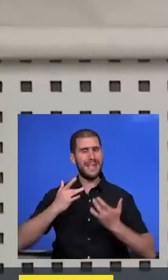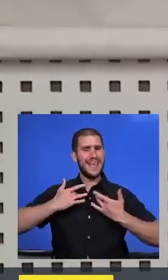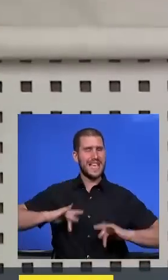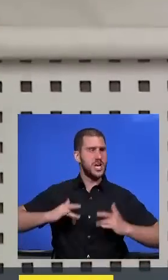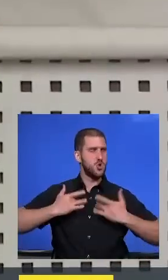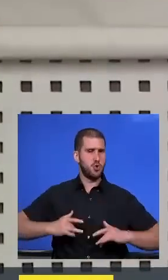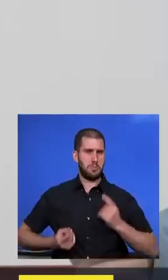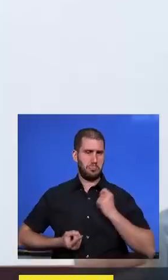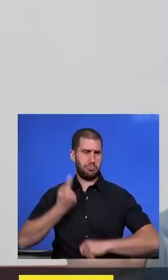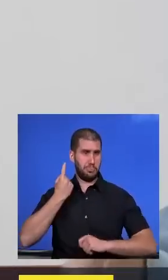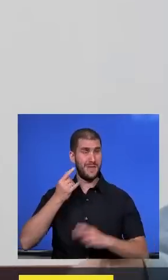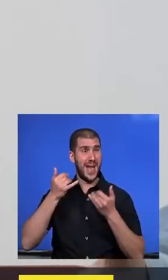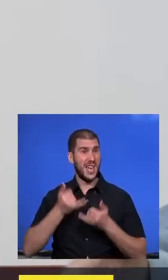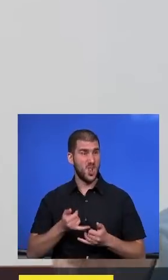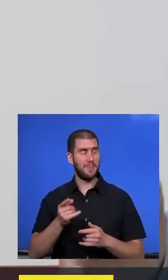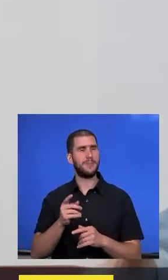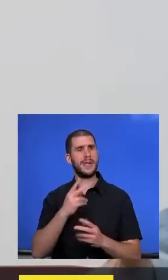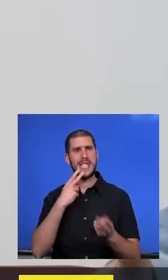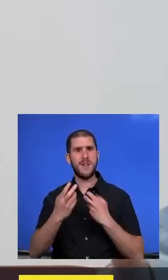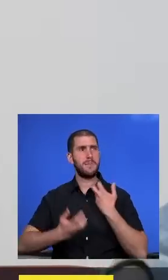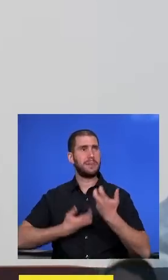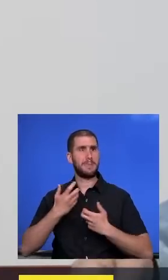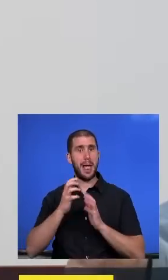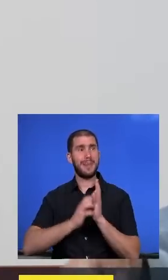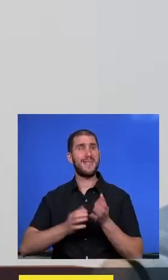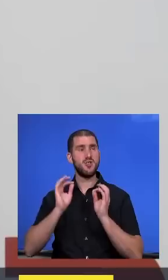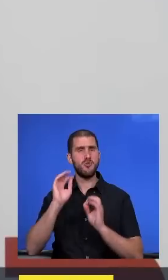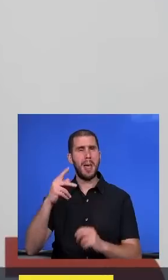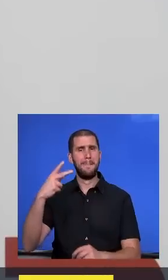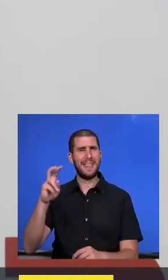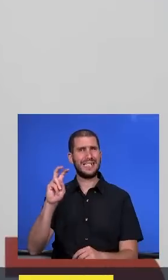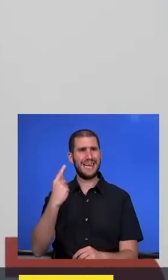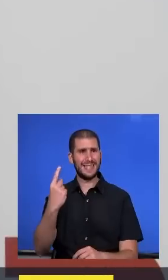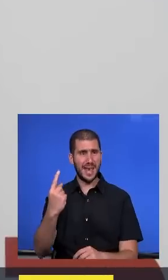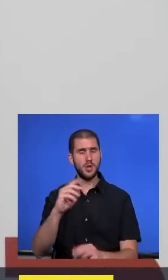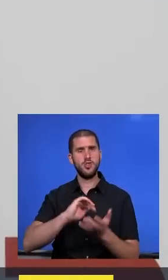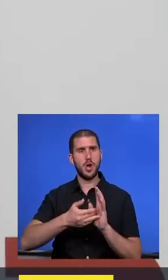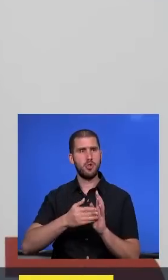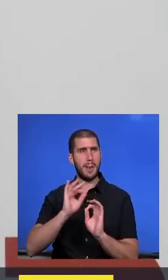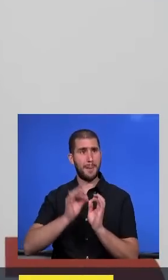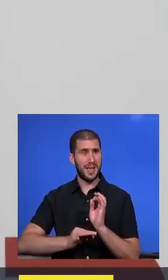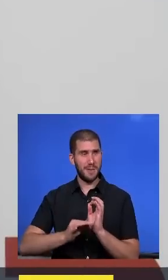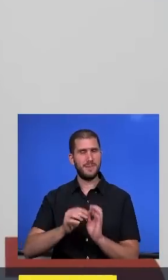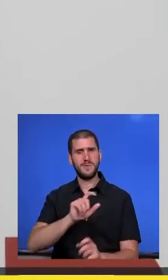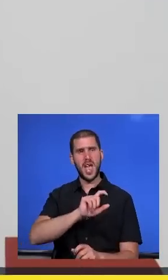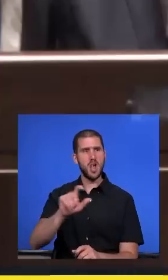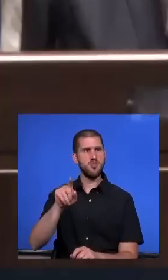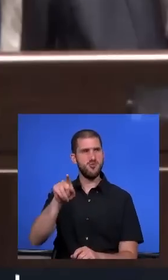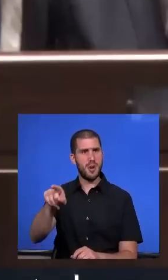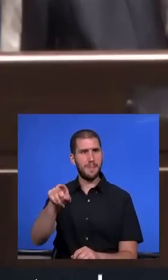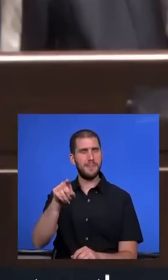את הידיעה, והיום הגיבו בזעם על מכתבו הרשמי של פנחס עידן שאישר את הפרטים והפנה אצבע